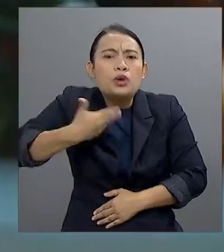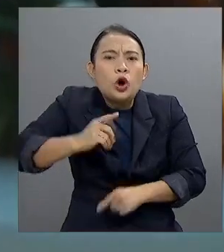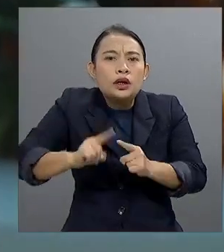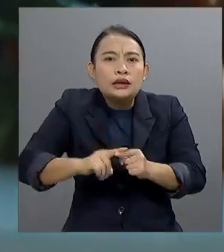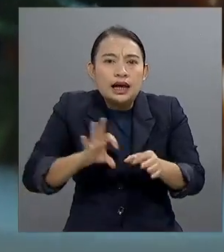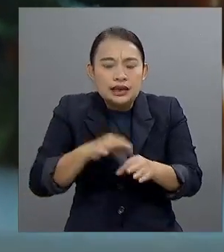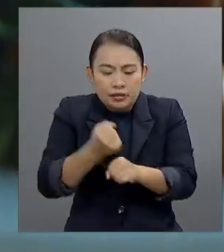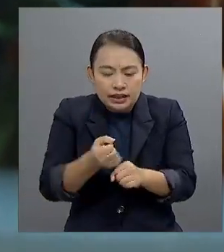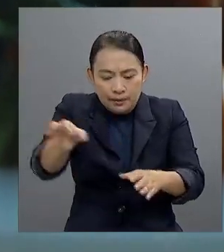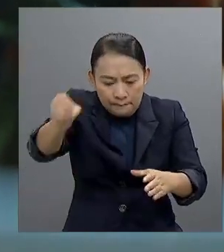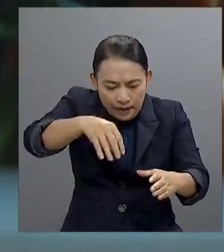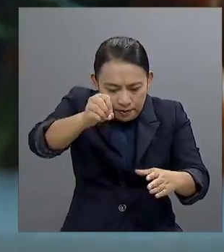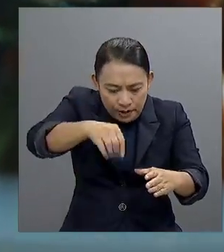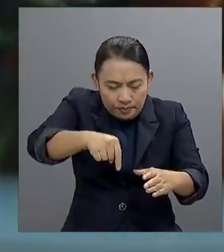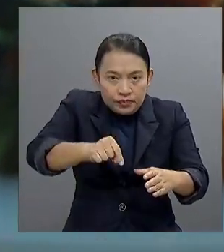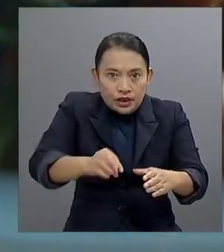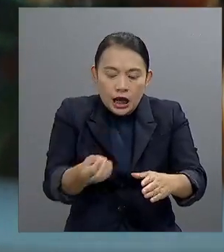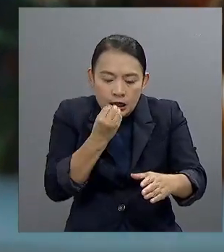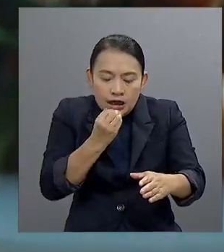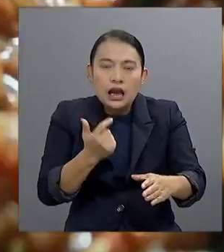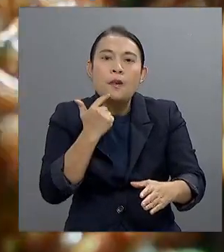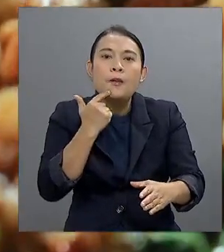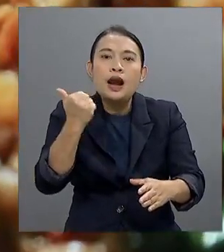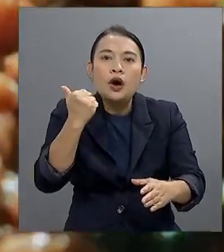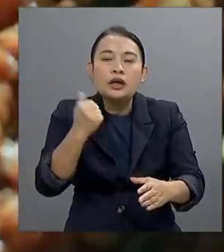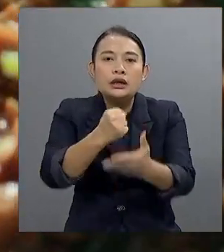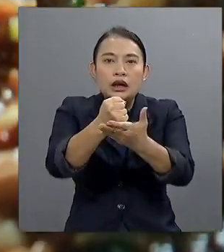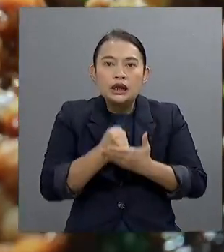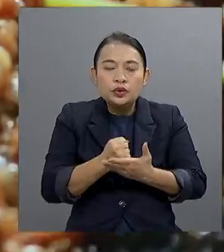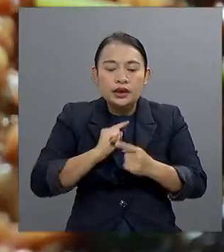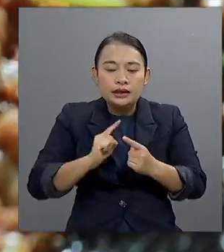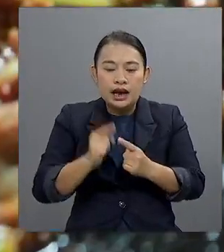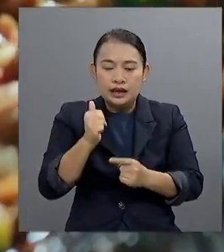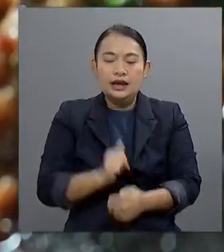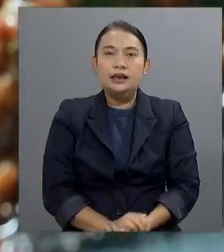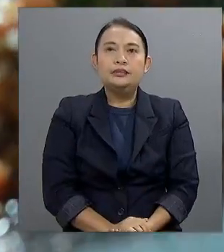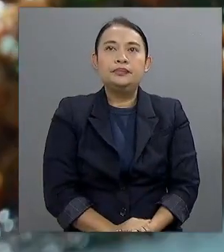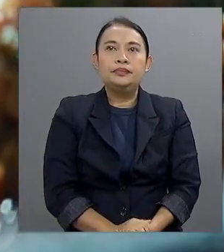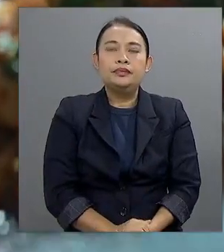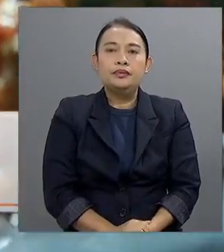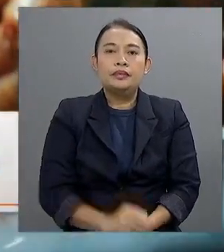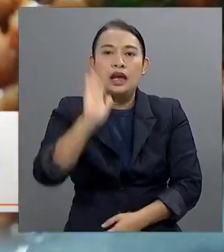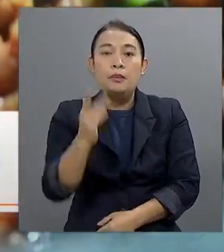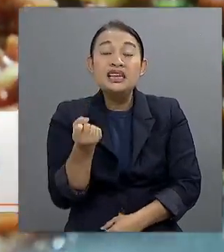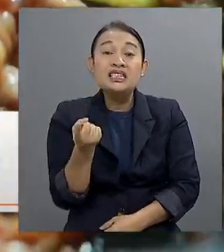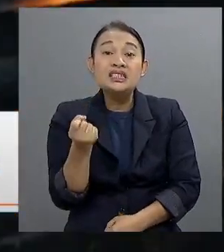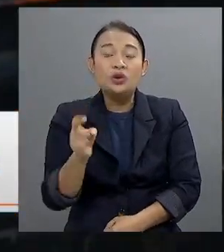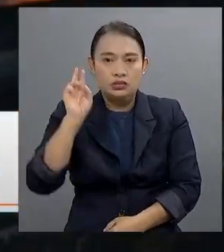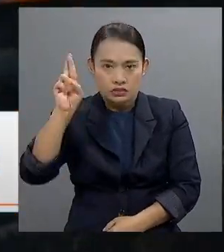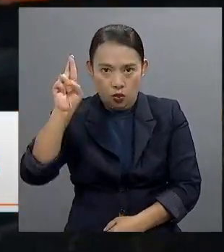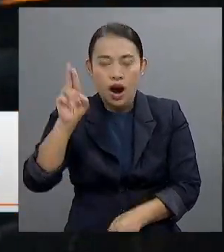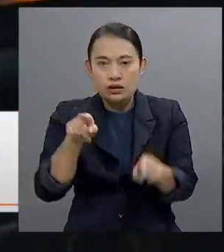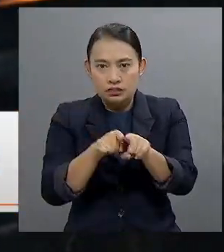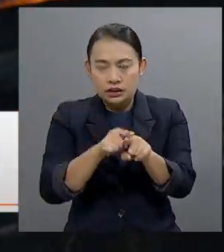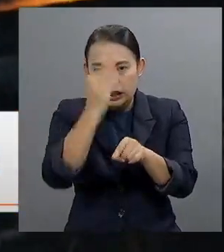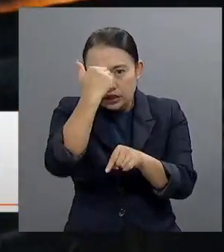ได ้และอร่อย อร่อยด้วยนะแต่ถ้าเกิดว่ารับประทานใบกะเพราแบบสดๆมีข้อที่ควรระวังในการรับประทานนะครับเพราะว่าใบ